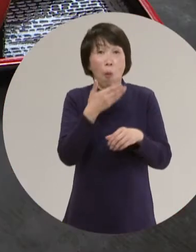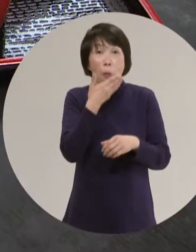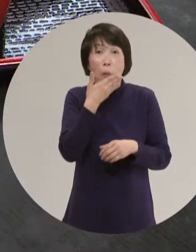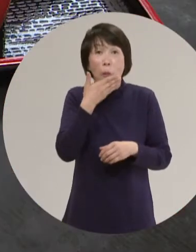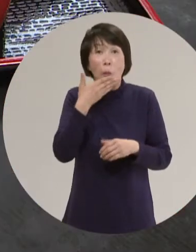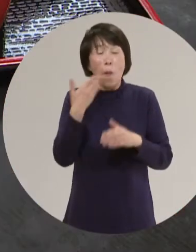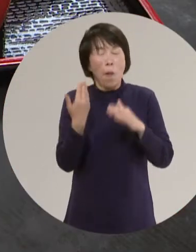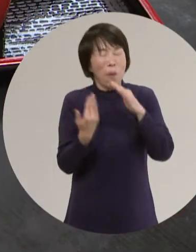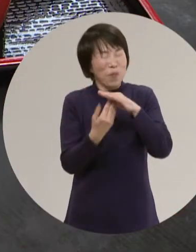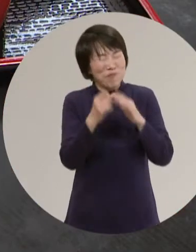星。